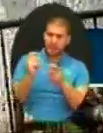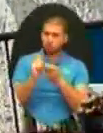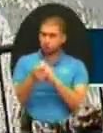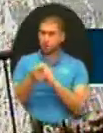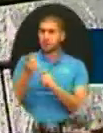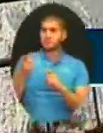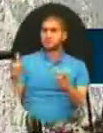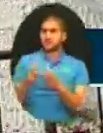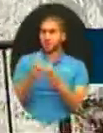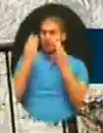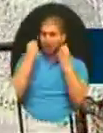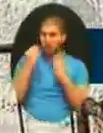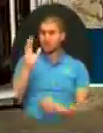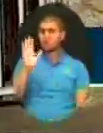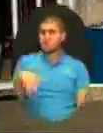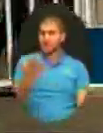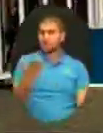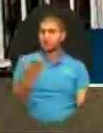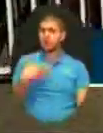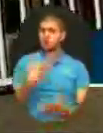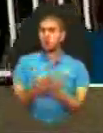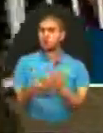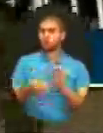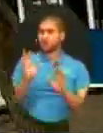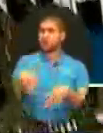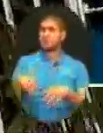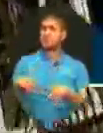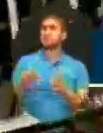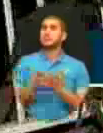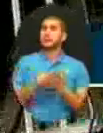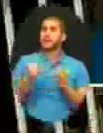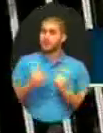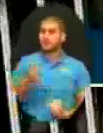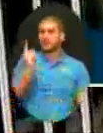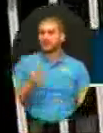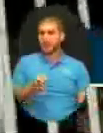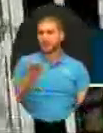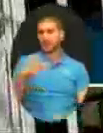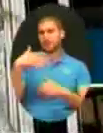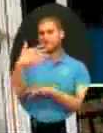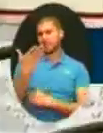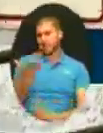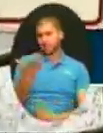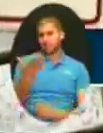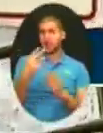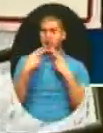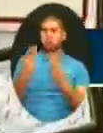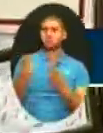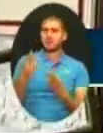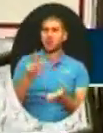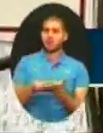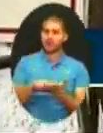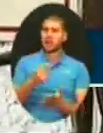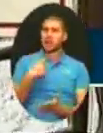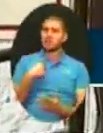מצד המפלגות החרדיות, אין מצד היועץ המשפטי, אין מצד משרד הביטחון, אז יצטרך המדינה להשיב לבגץ,